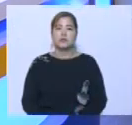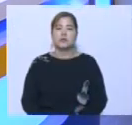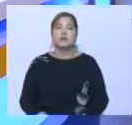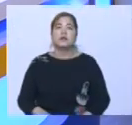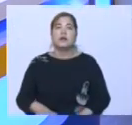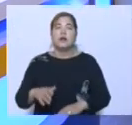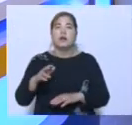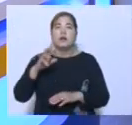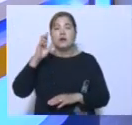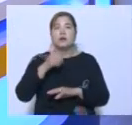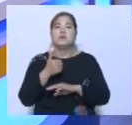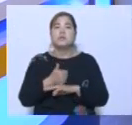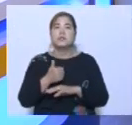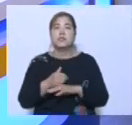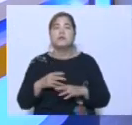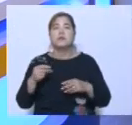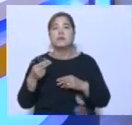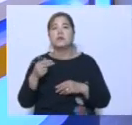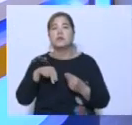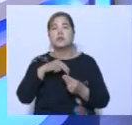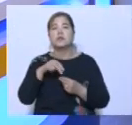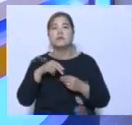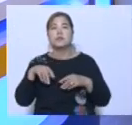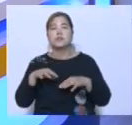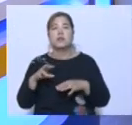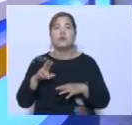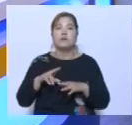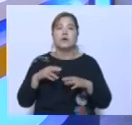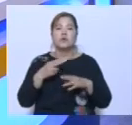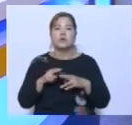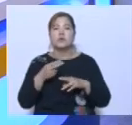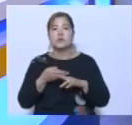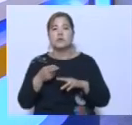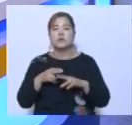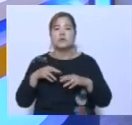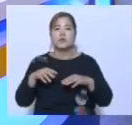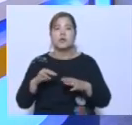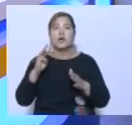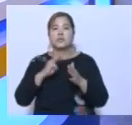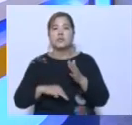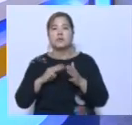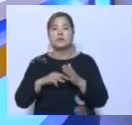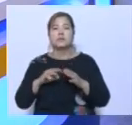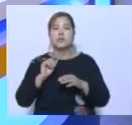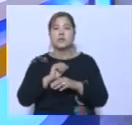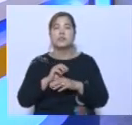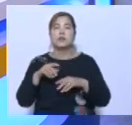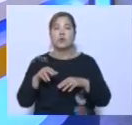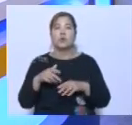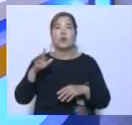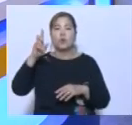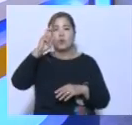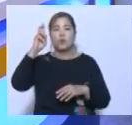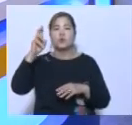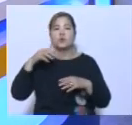В Министерстве финансов разработали проект нового налогового кодекса, в котором акцент смещается на штрафные санкции, на оказание госуслуг и